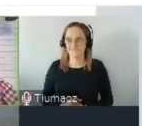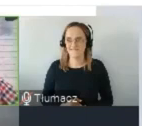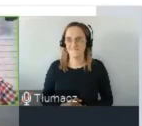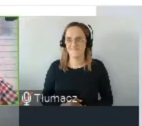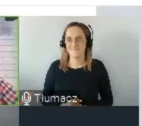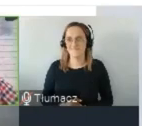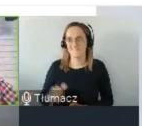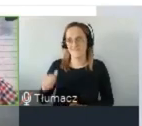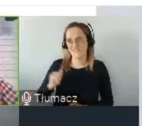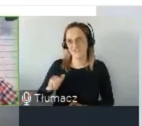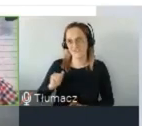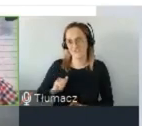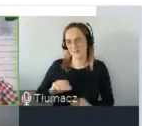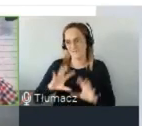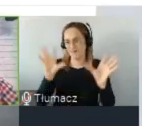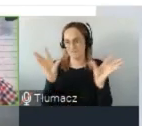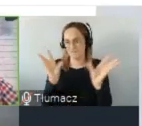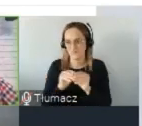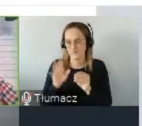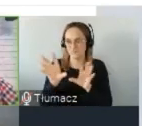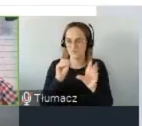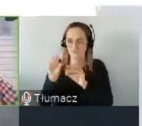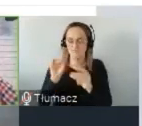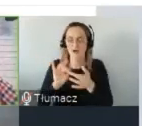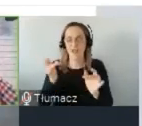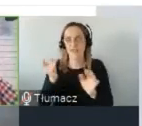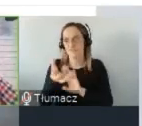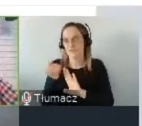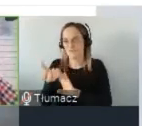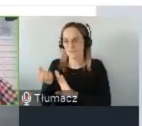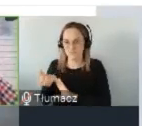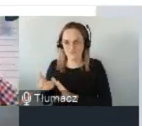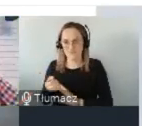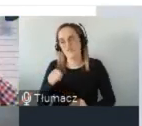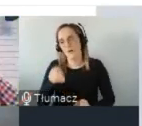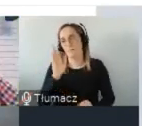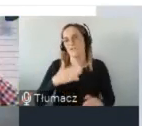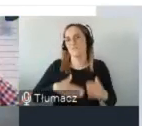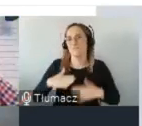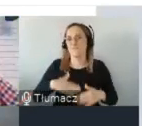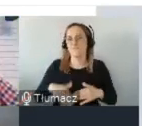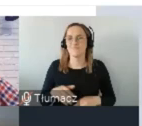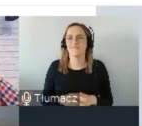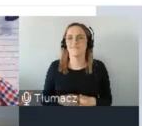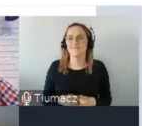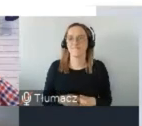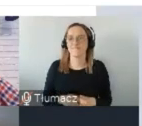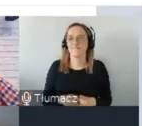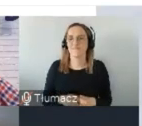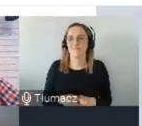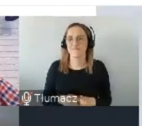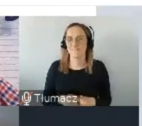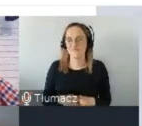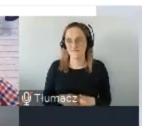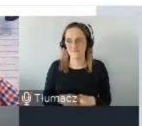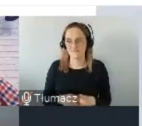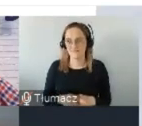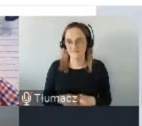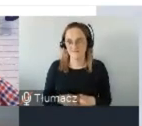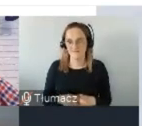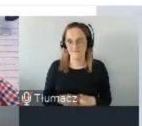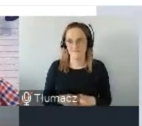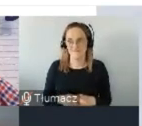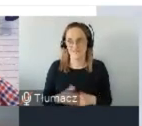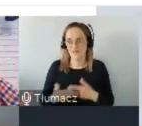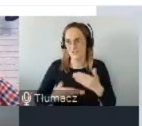Teraz czeka mnie zebranie tych wszystkich linków, ale to będzie przyjemność. A nas później eksploracja i... A